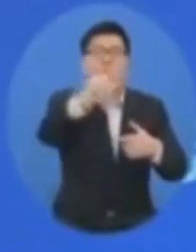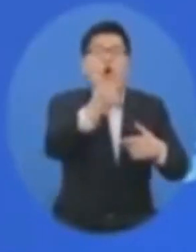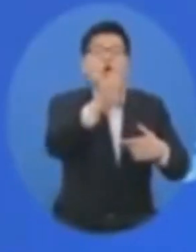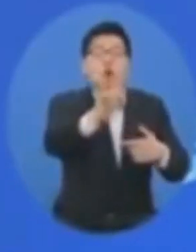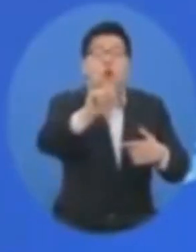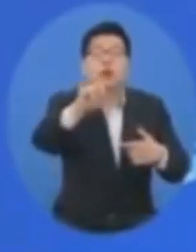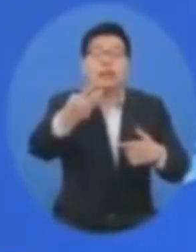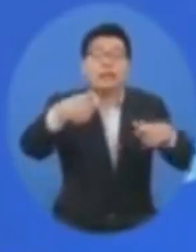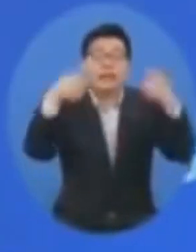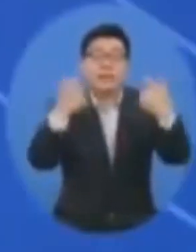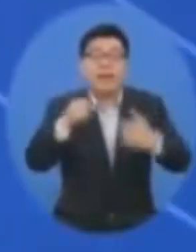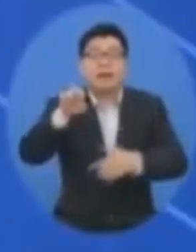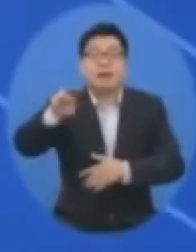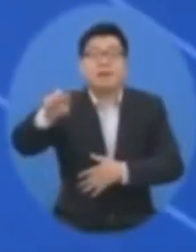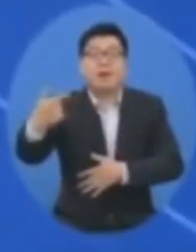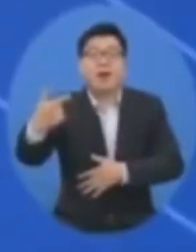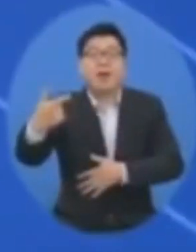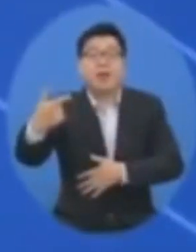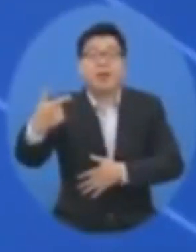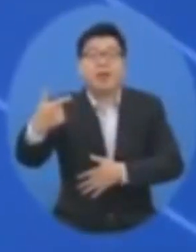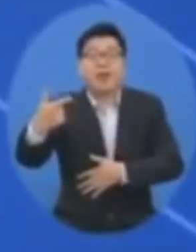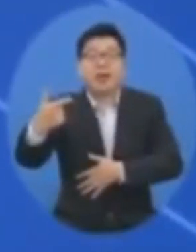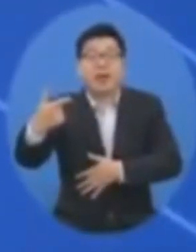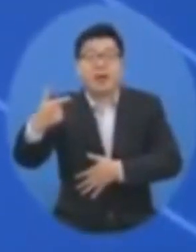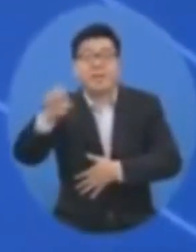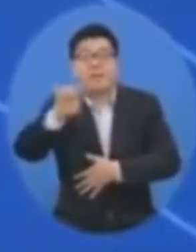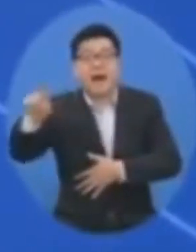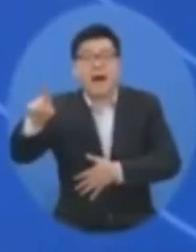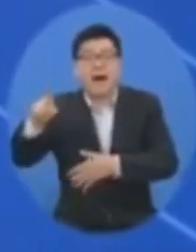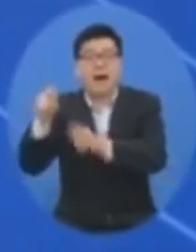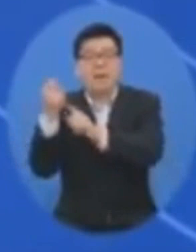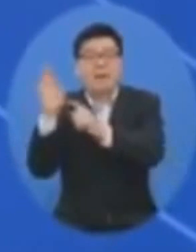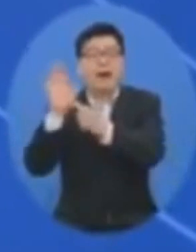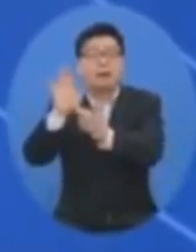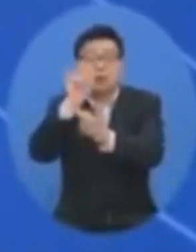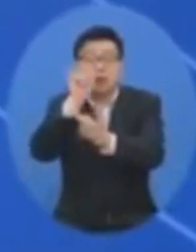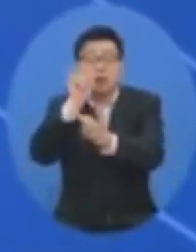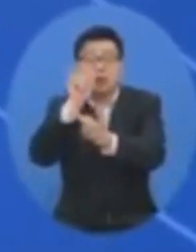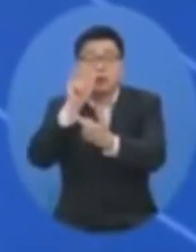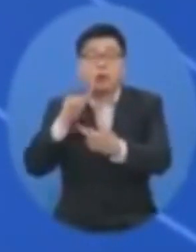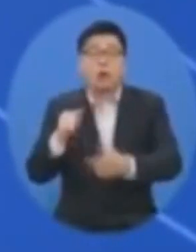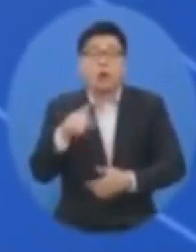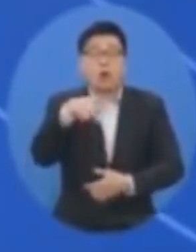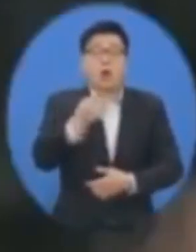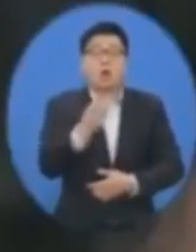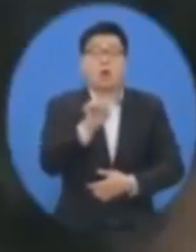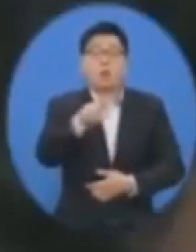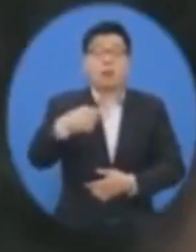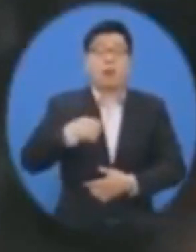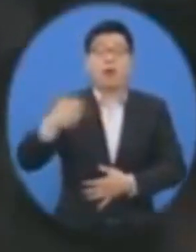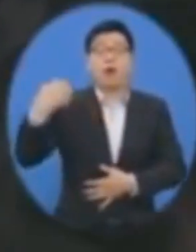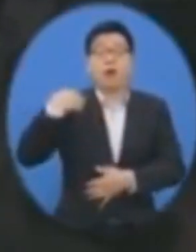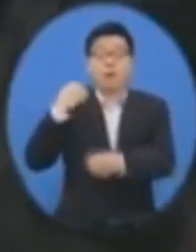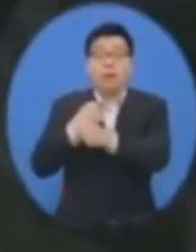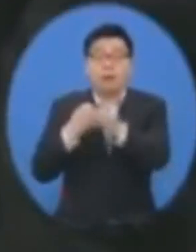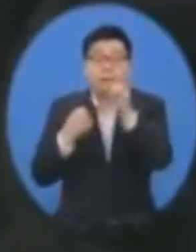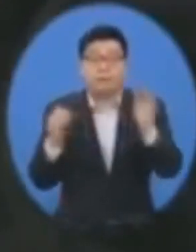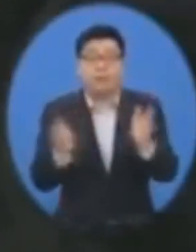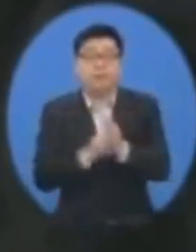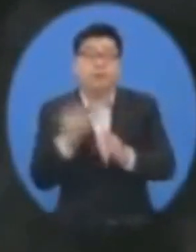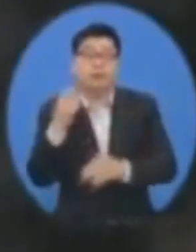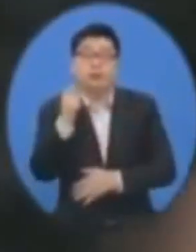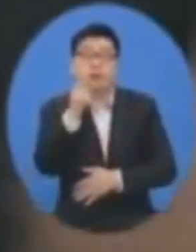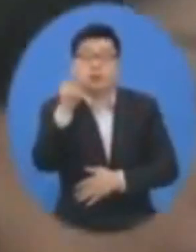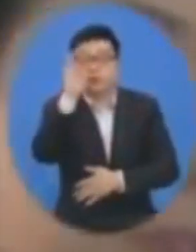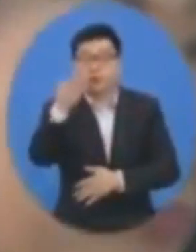종편을. 그래서 이 종편을 제가 만들었습니다. 예? 제가 만들고 내가 요즘은 종편 보면서